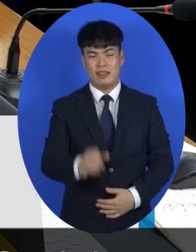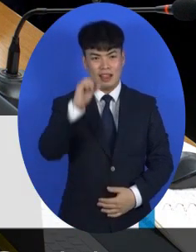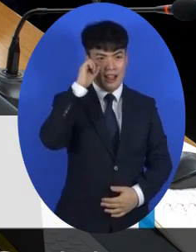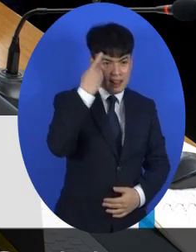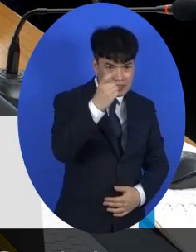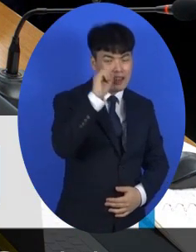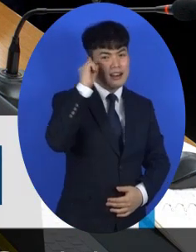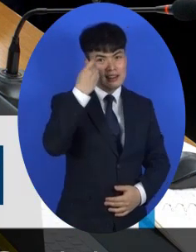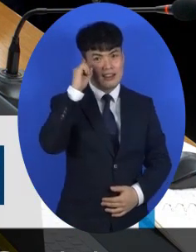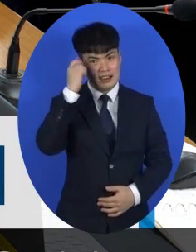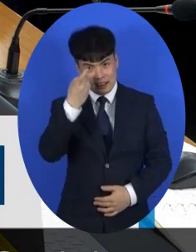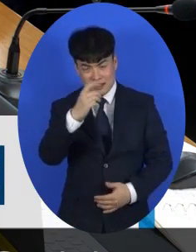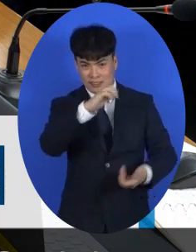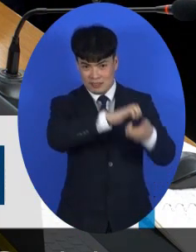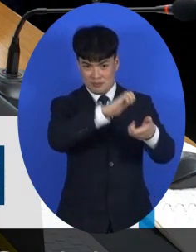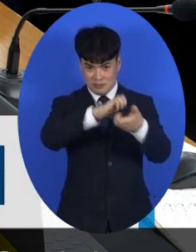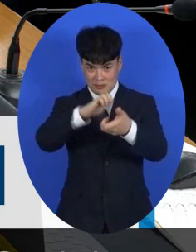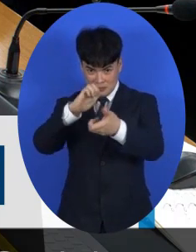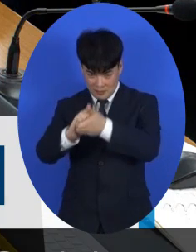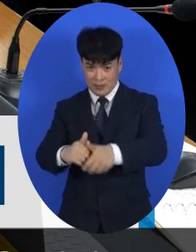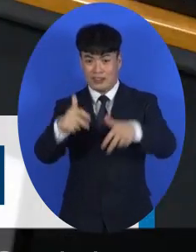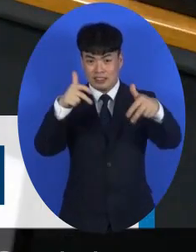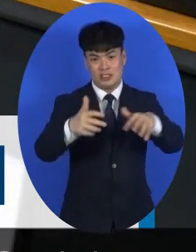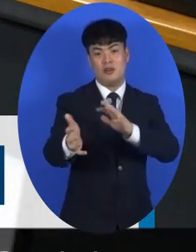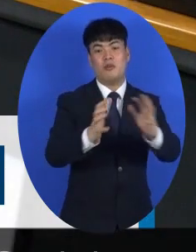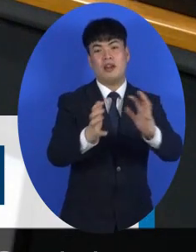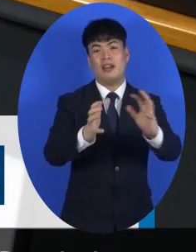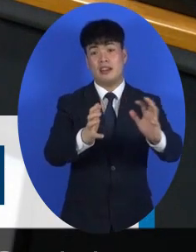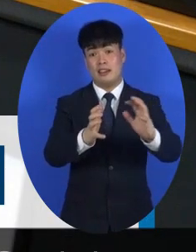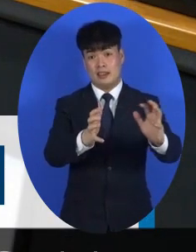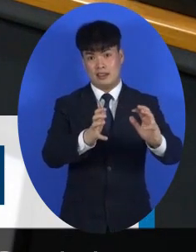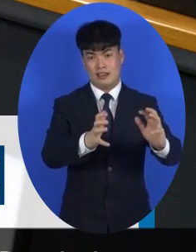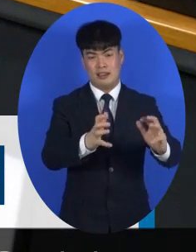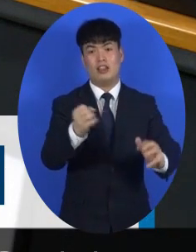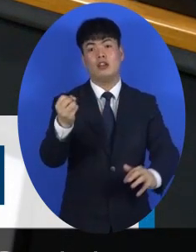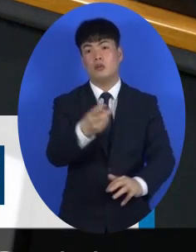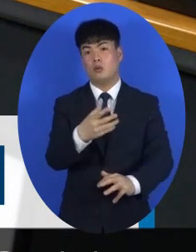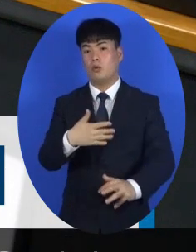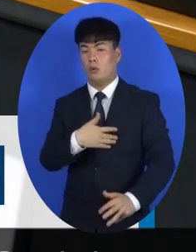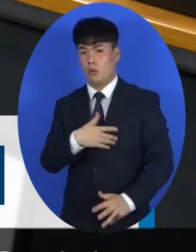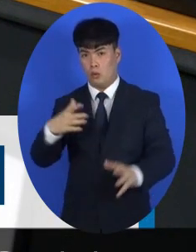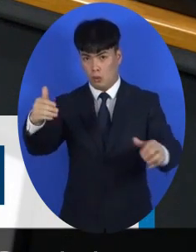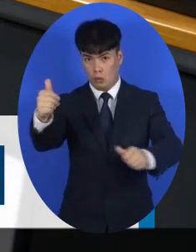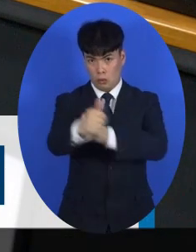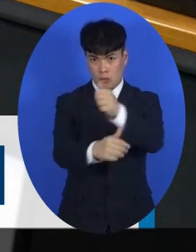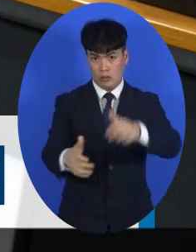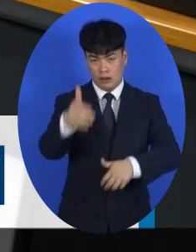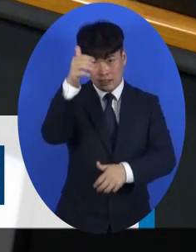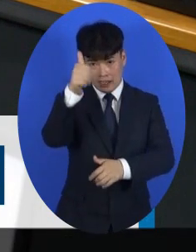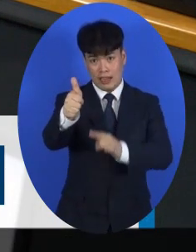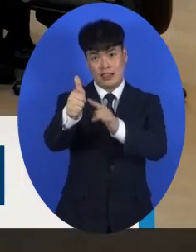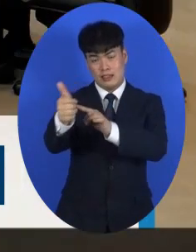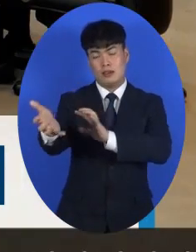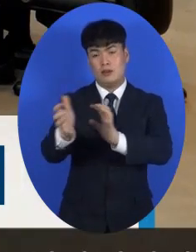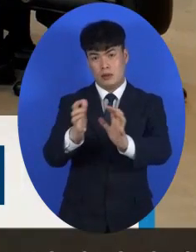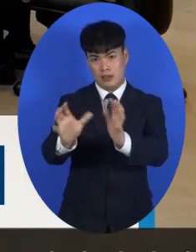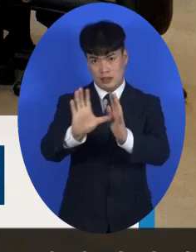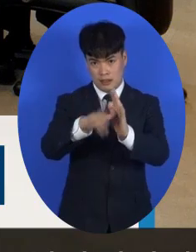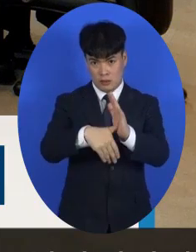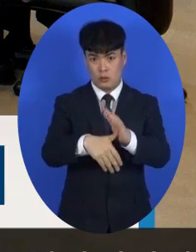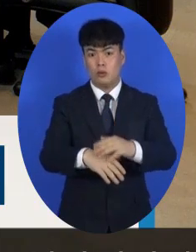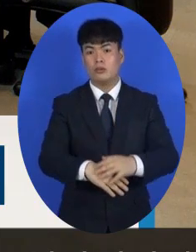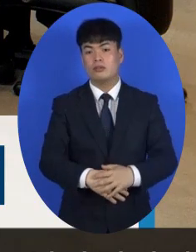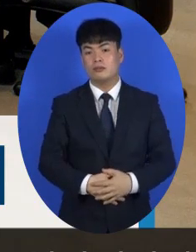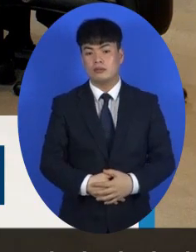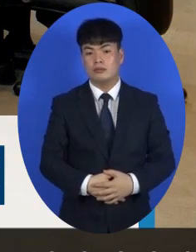천안시는 매월 열리는 전직원 원래 모임을 시작으로 확대 간부회의에도 영상회의 시스템을 전격 도입했는데요. 이날